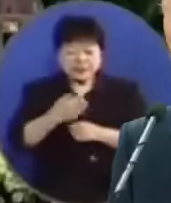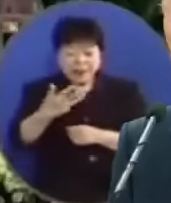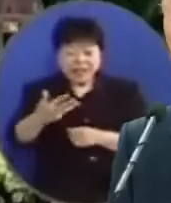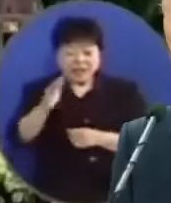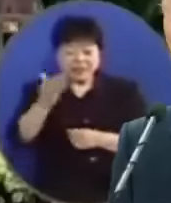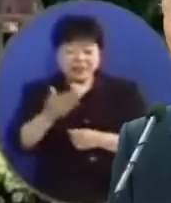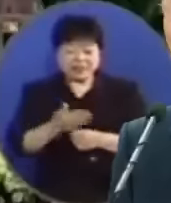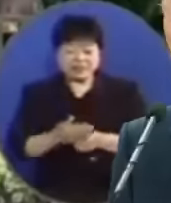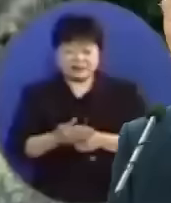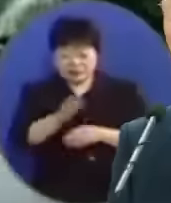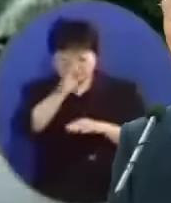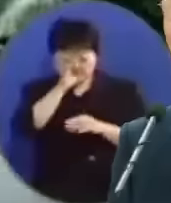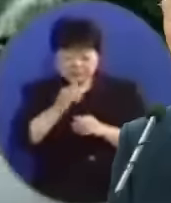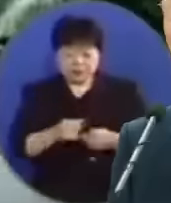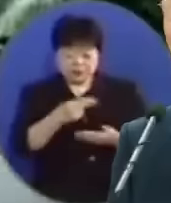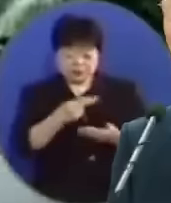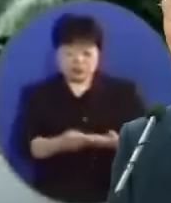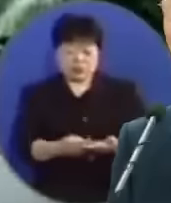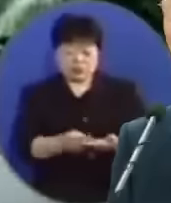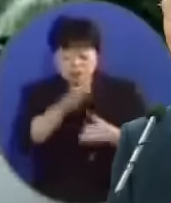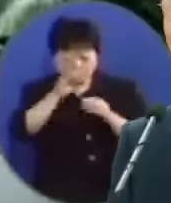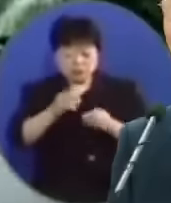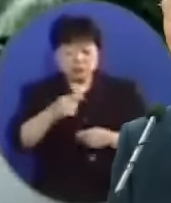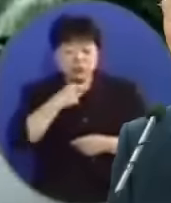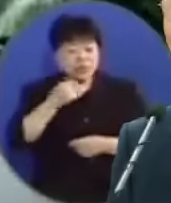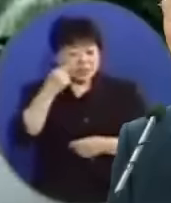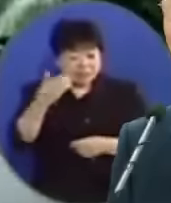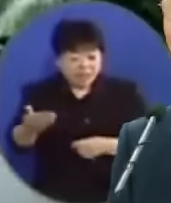있었습니다. 예수님께서 그를 보고 낫기를 원하냐니까